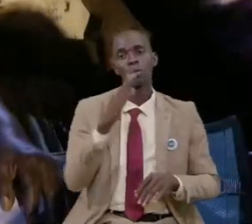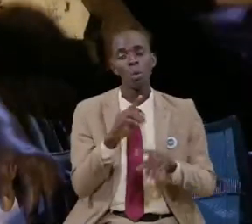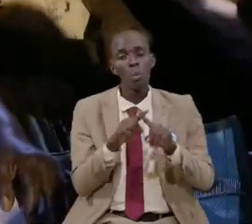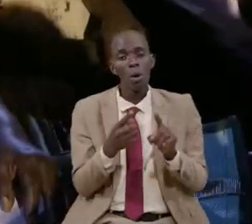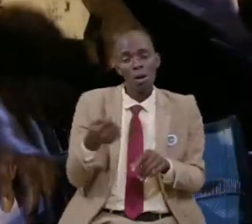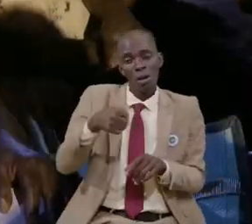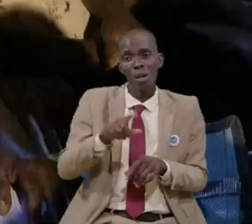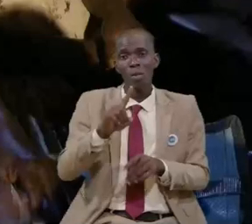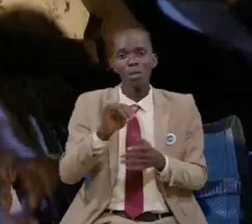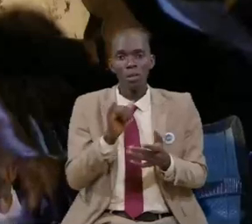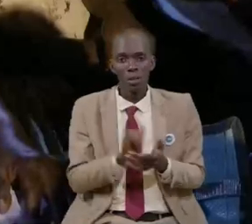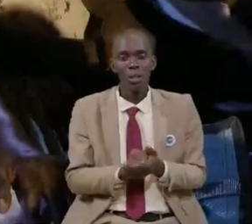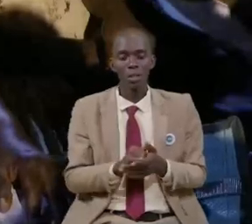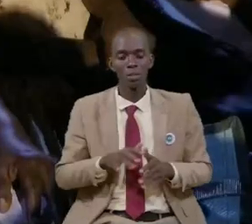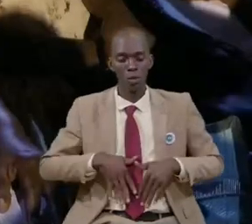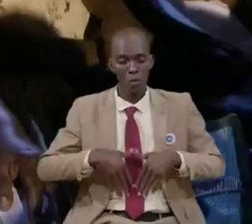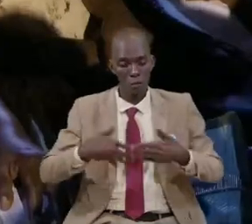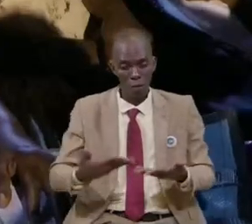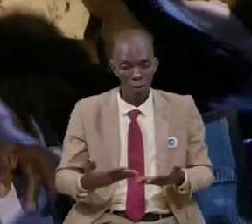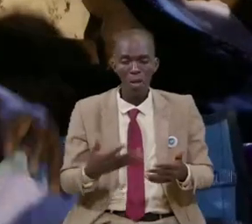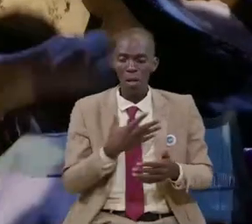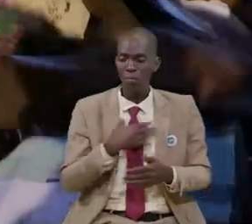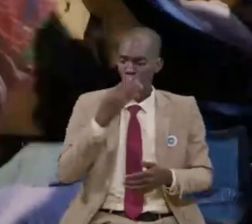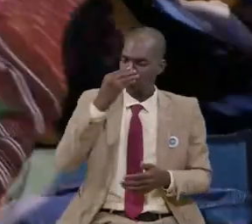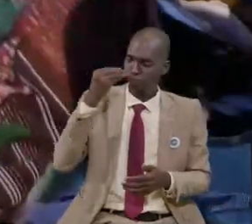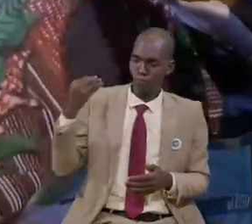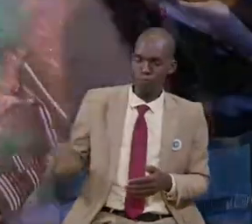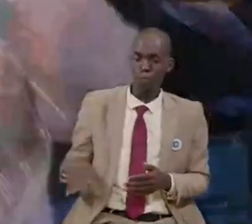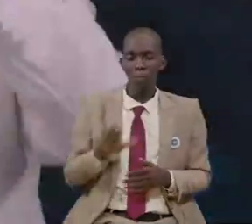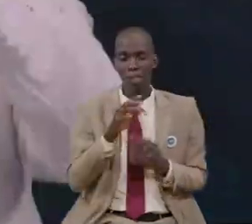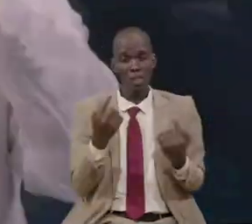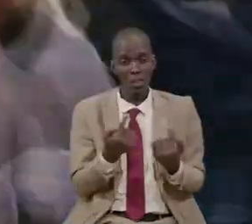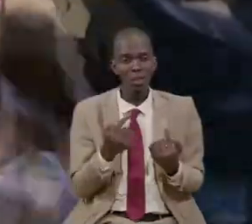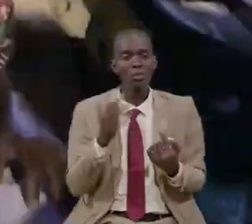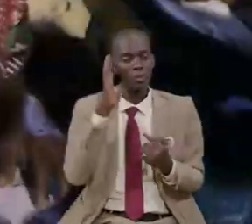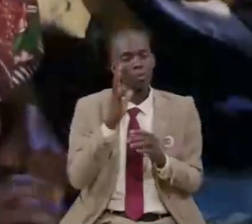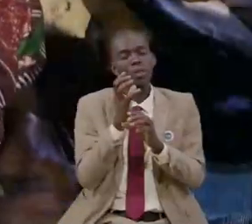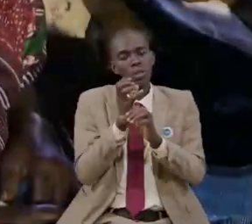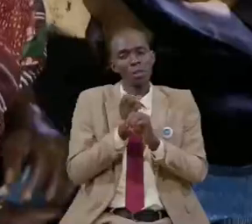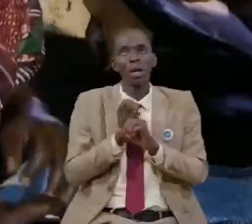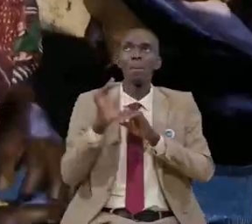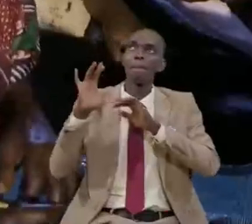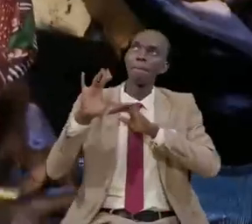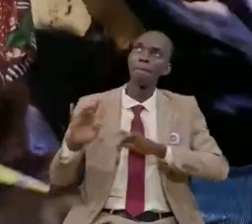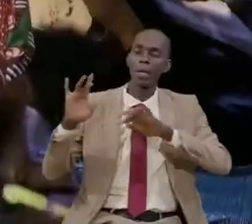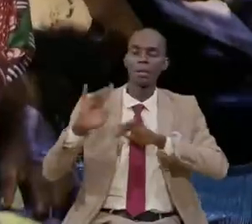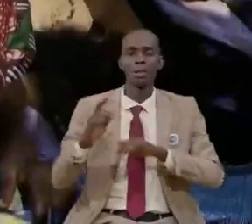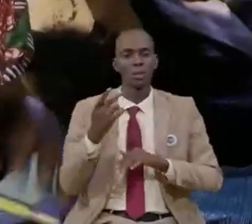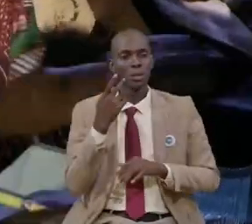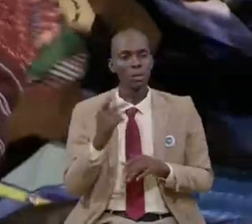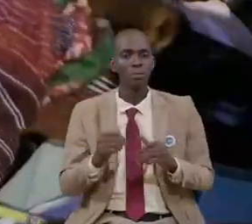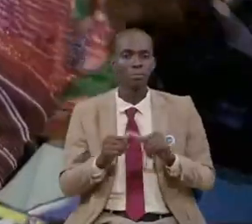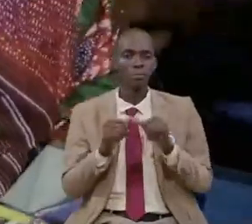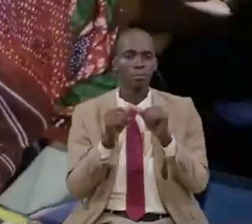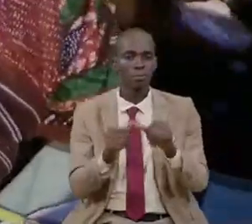Mais celui qui les avoue et les délaisse obtient miséricorde. Voyons le verset qui suit.